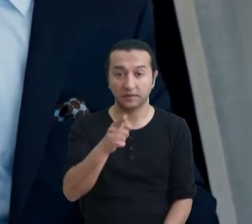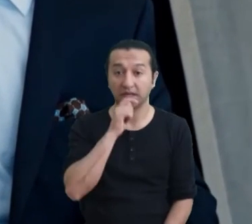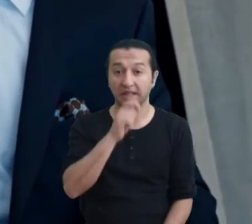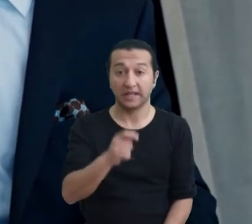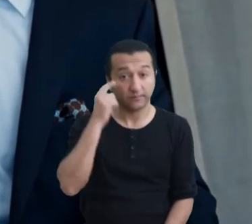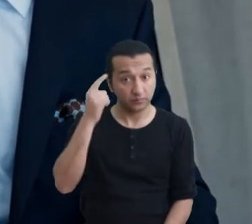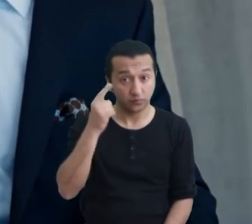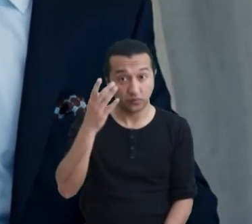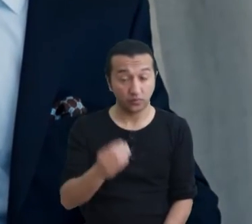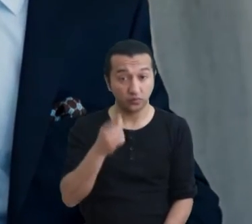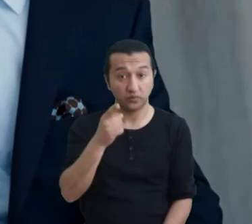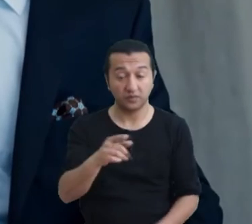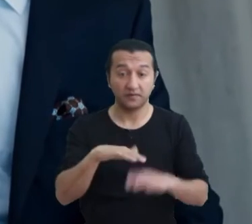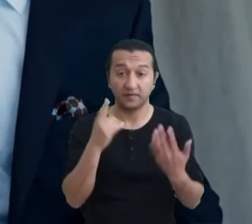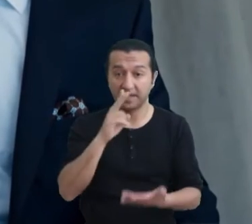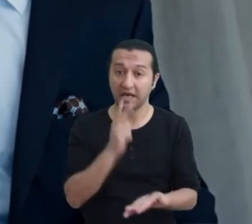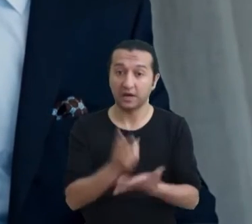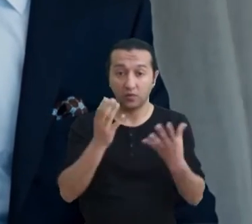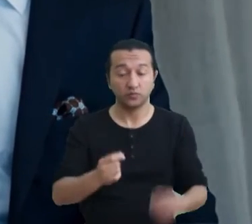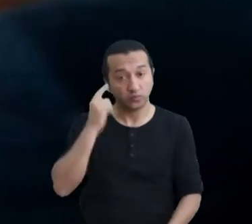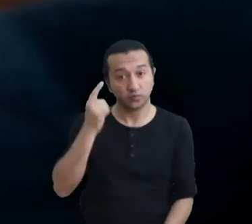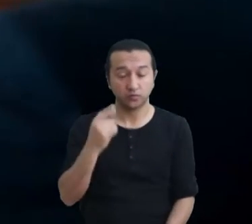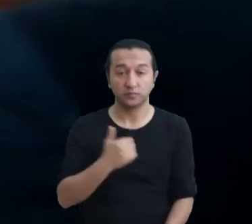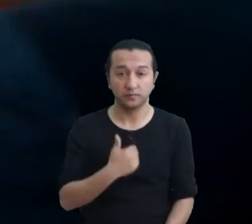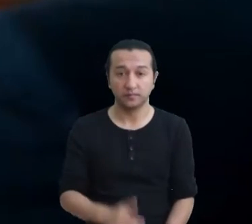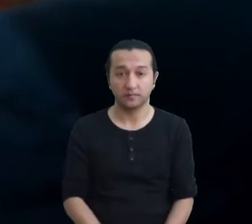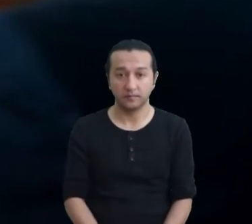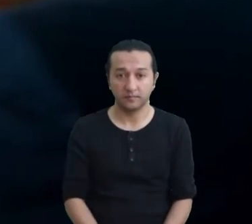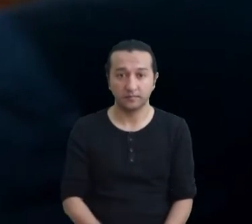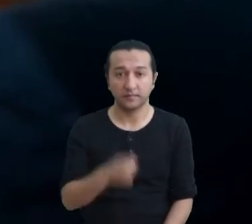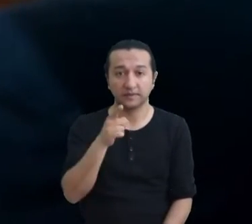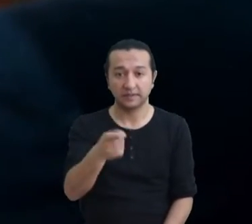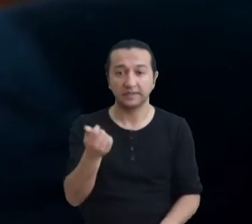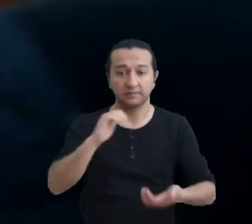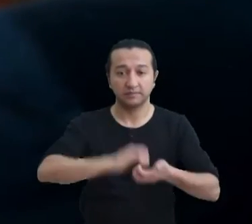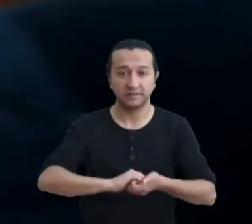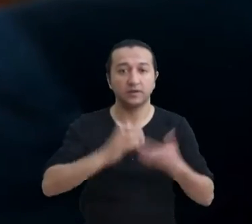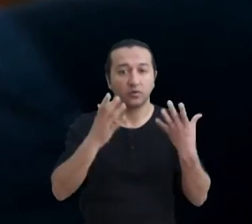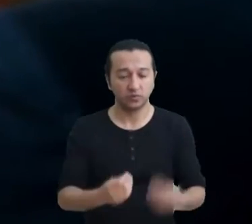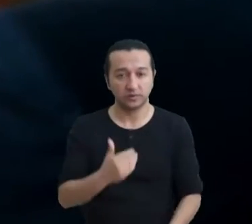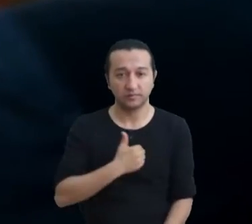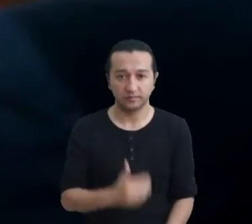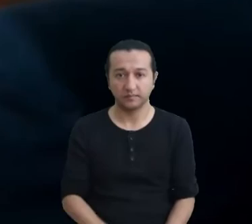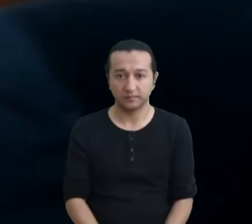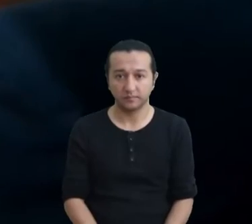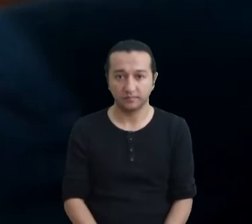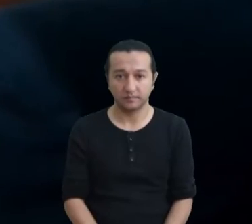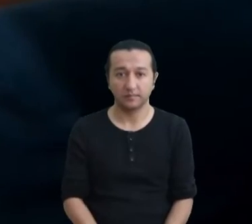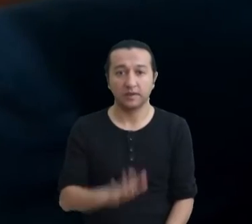Teklifimi değerlendirdiğini ve bir kararı vardığını umuyorum. Seninle işbirliğine varım.